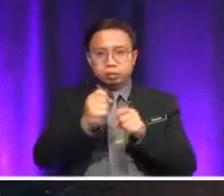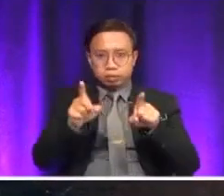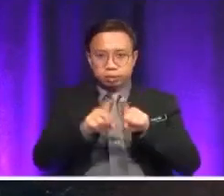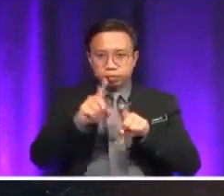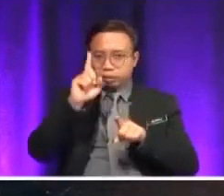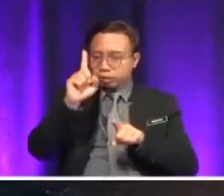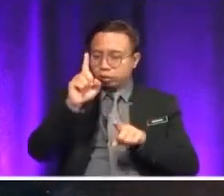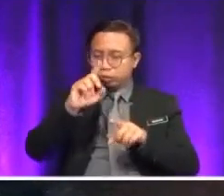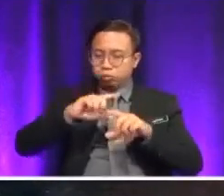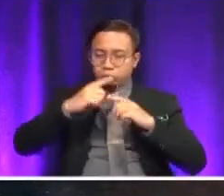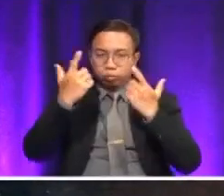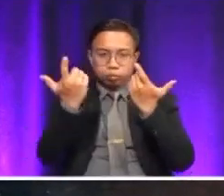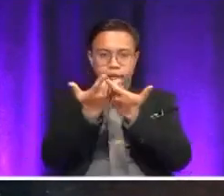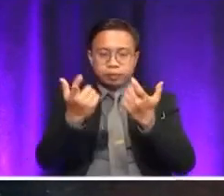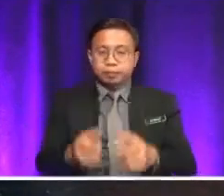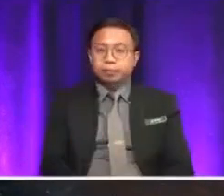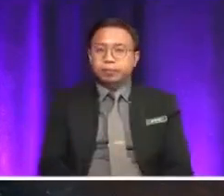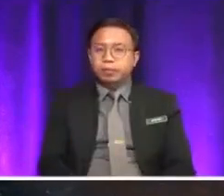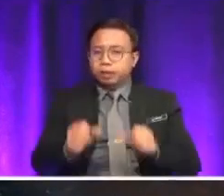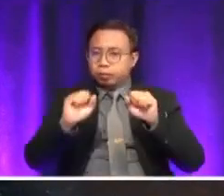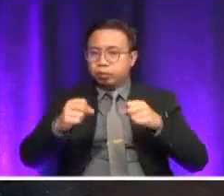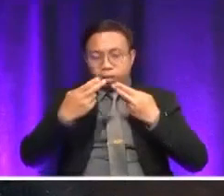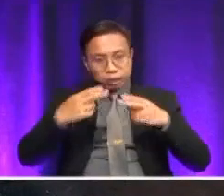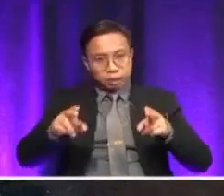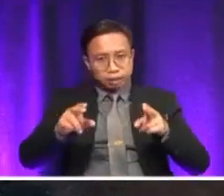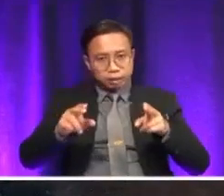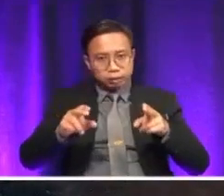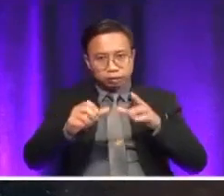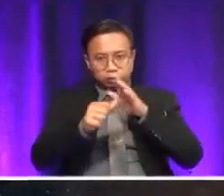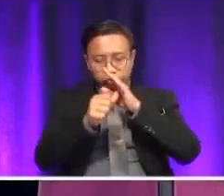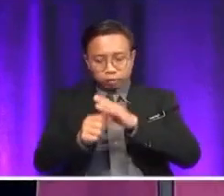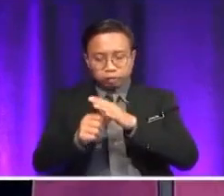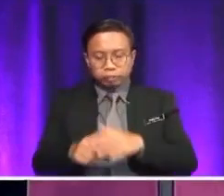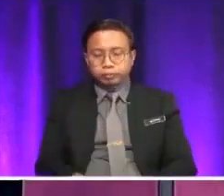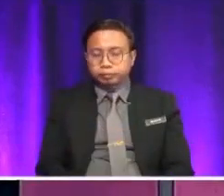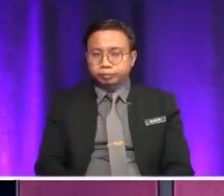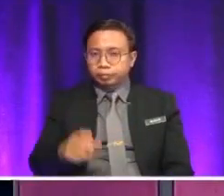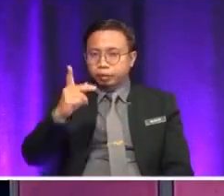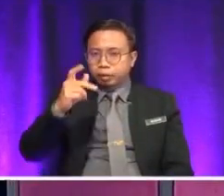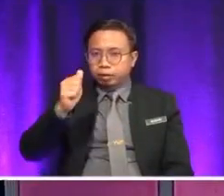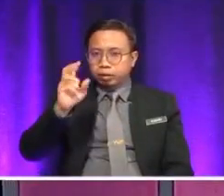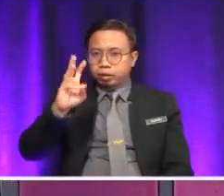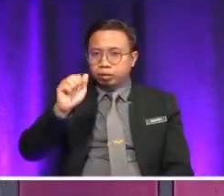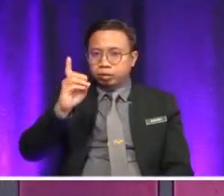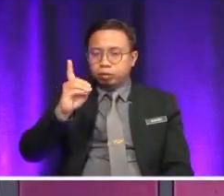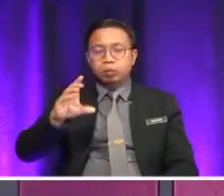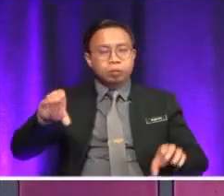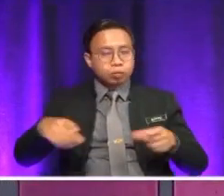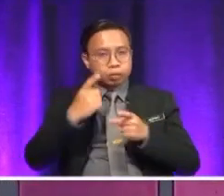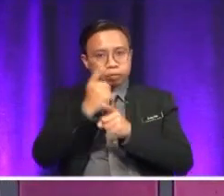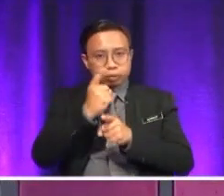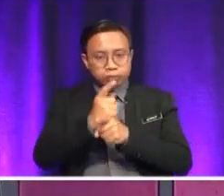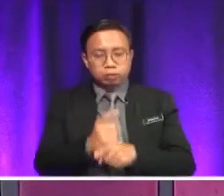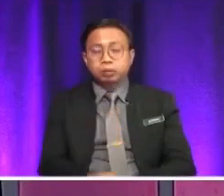kumpulan, cikgu. Ada lagi satu pun, boleh hilang stres juga, cikgu. Ya, betul. Sebenarnya kalau kawat ni, kalau buat betul-betul kita nampak dia